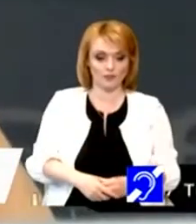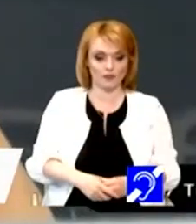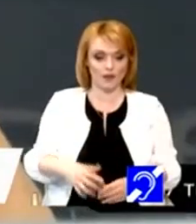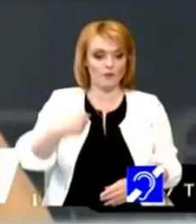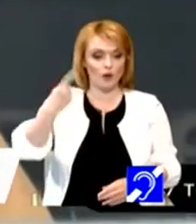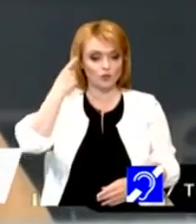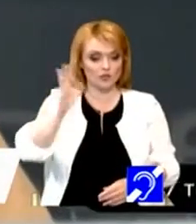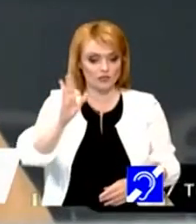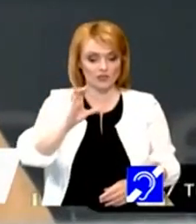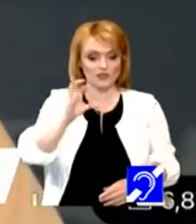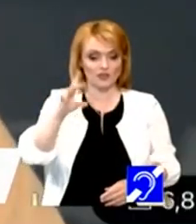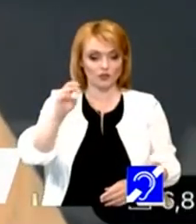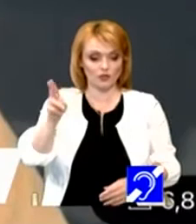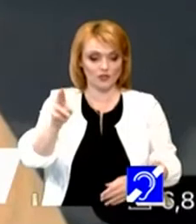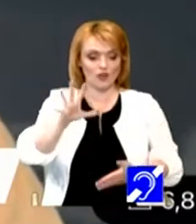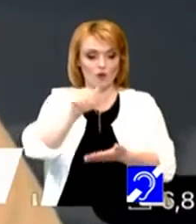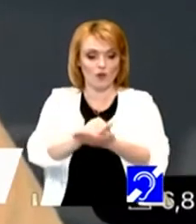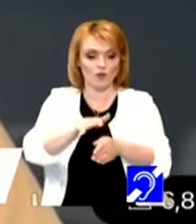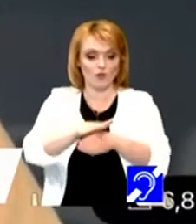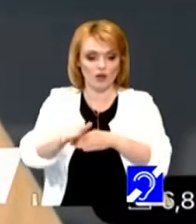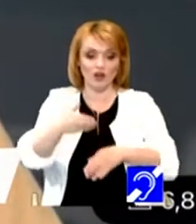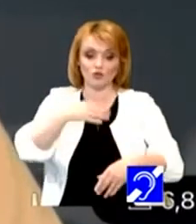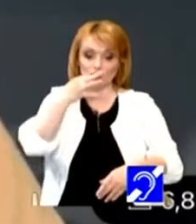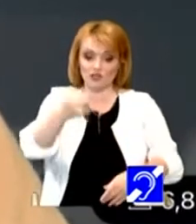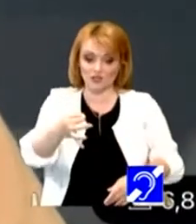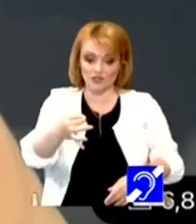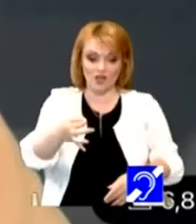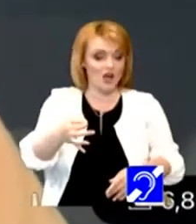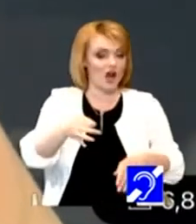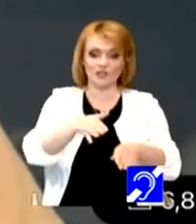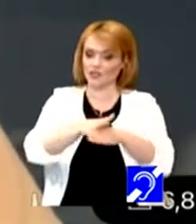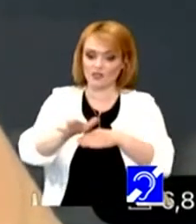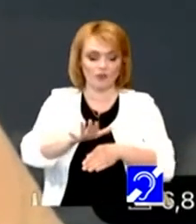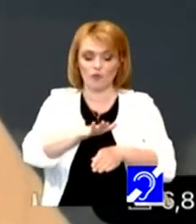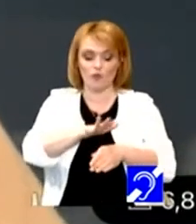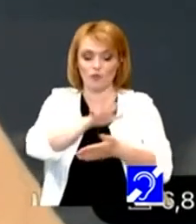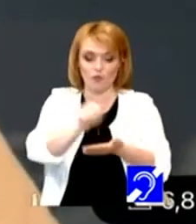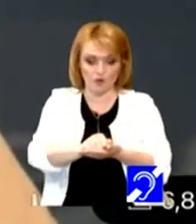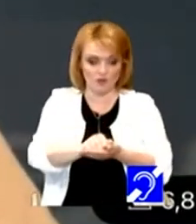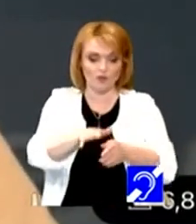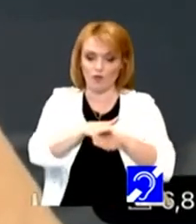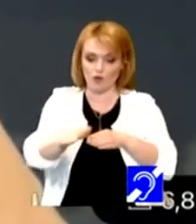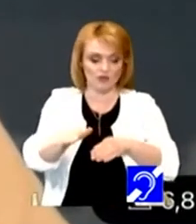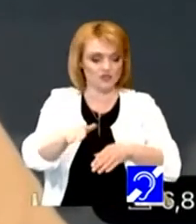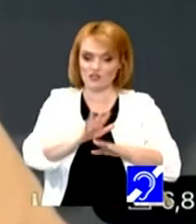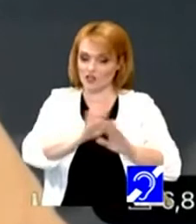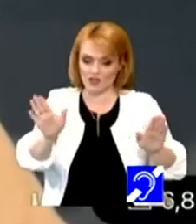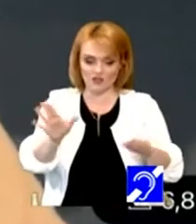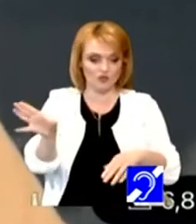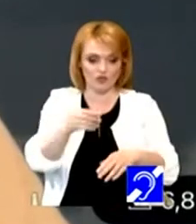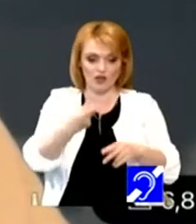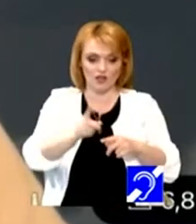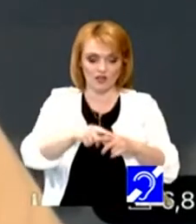Російська армія захопила повністю. Так от хочу вам сказати, що ну ні, не захопили повністю. Більш того,